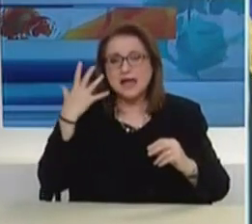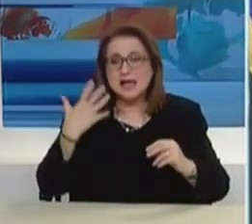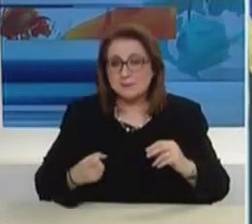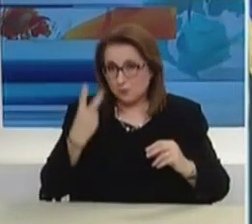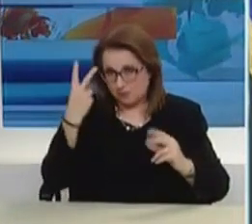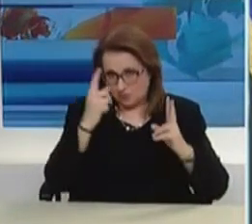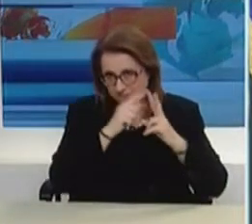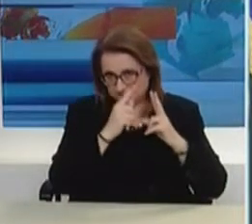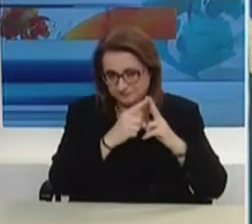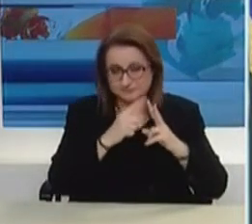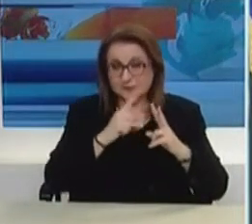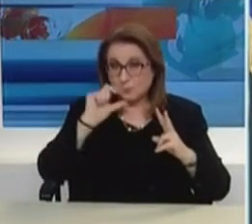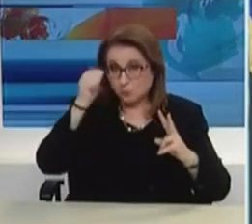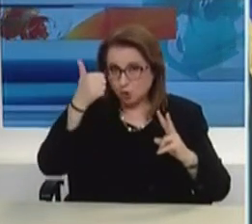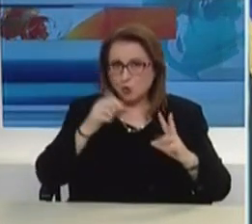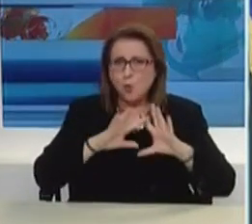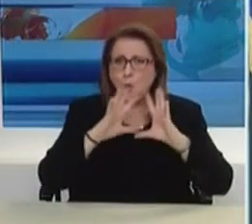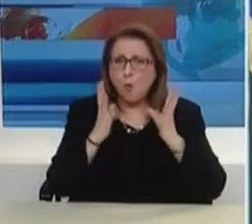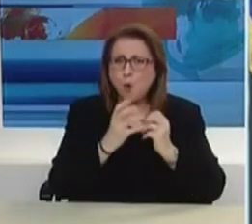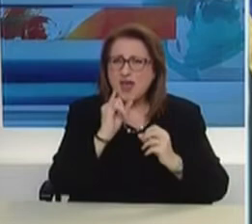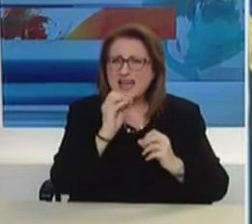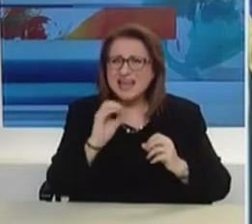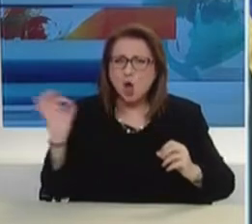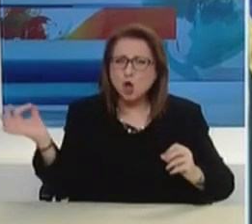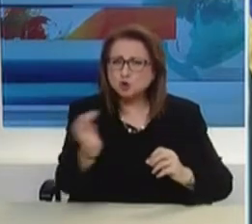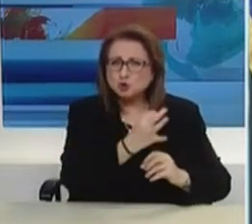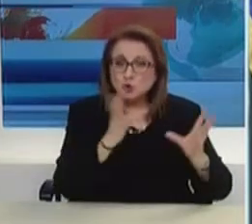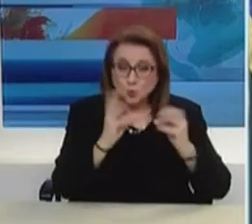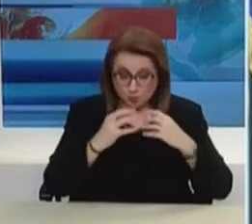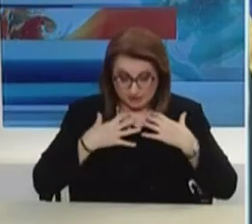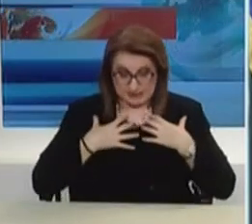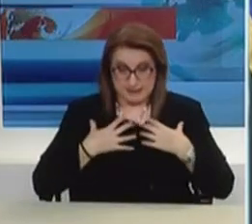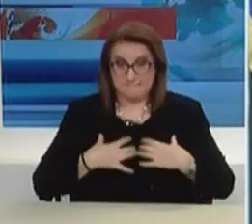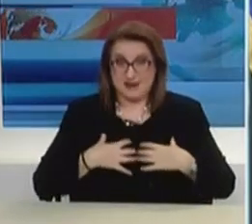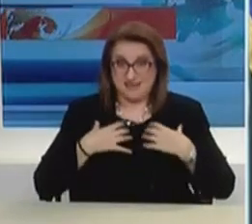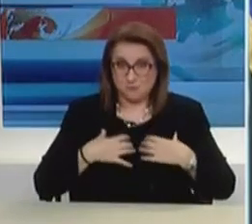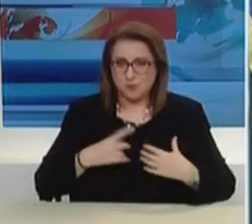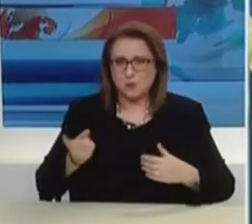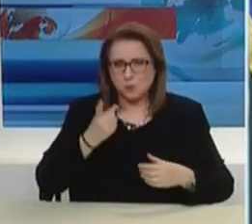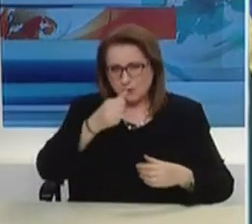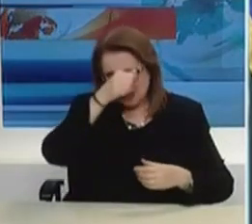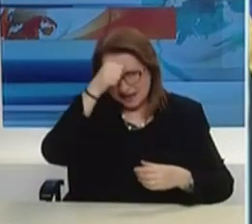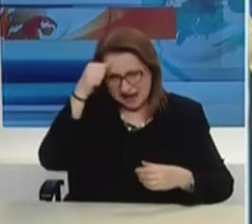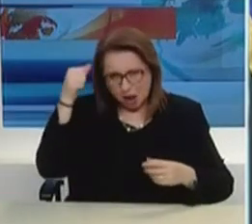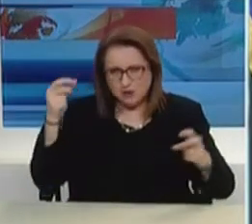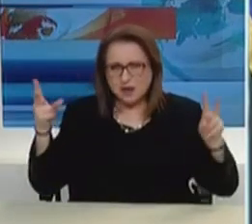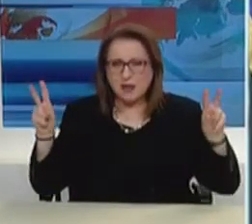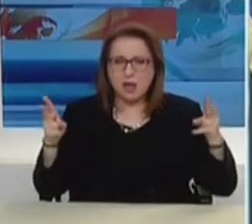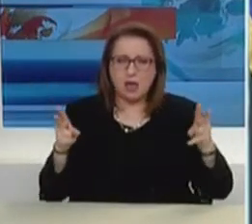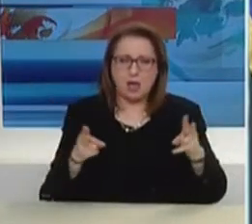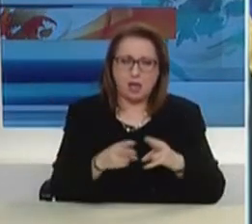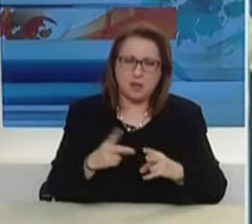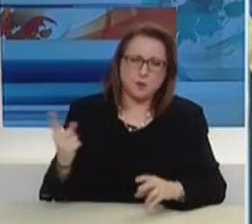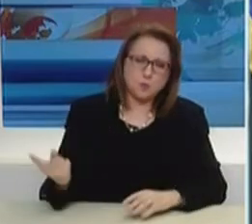τα οποία λένε ότι οι αναπνευστικοί ιοί το καλοκαίρι υποχωρούν. Αυτό είναι βασικό επιστημονικό δεδομένο, το ξέρουμε για όλους τους αναπνευστικούς ιούς και τους